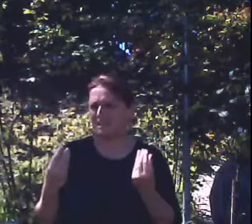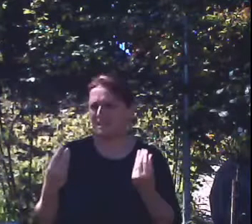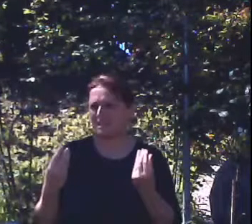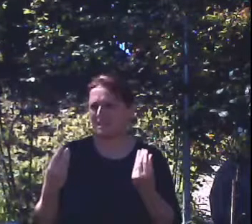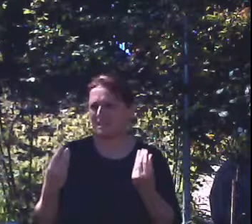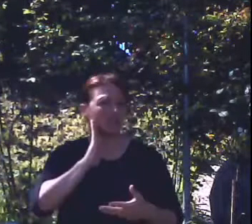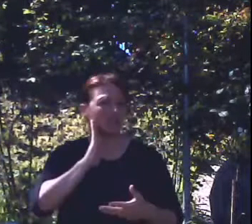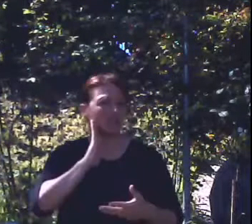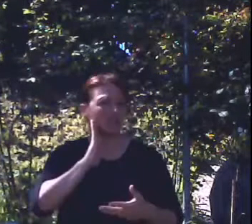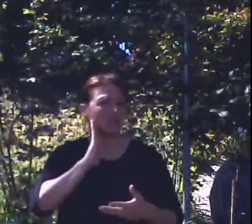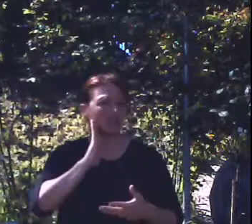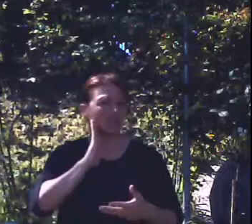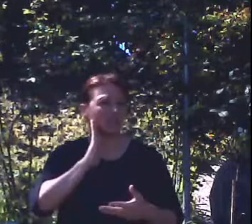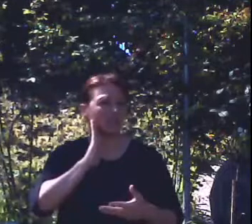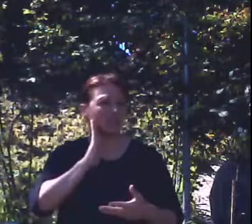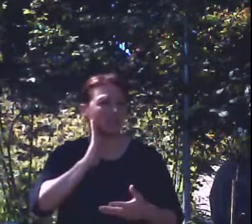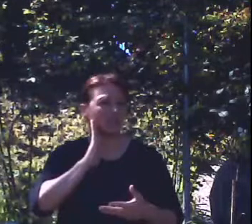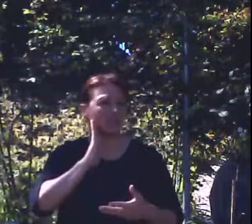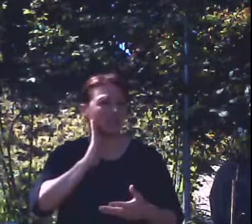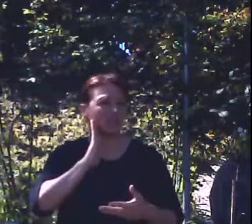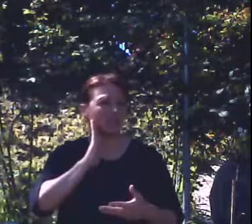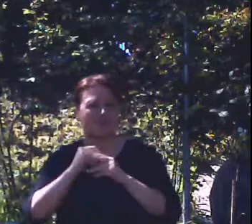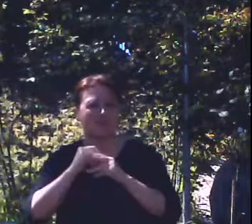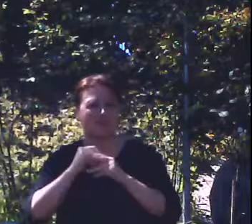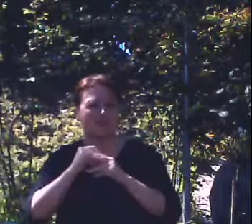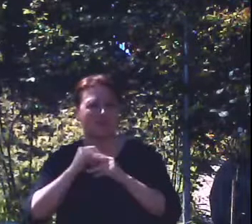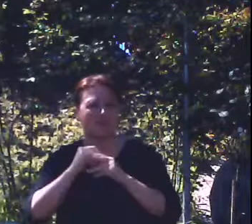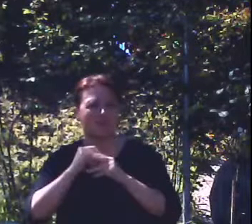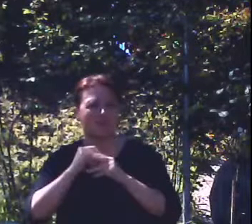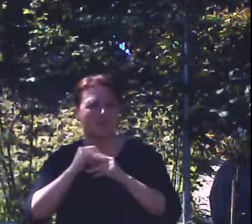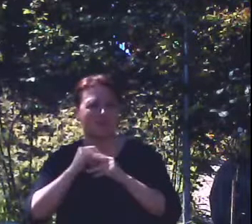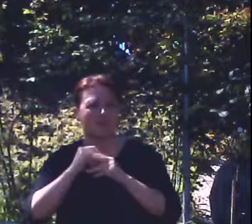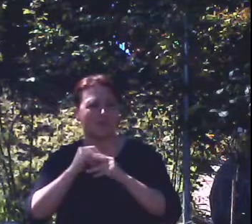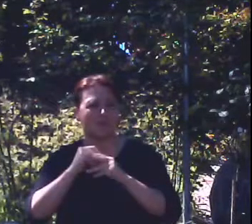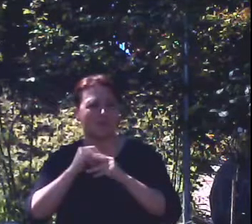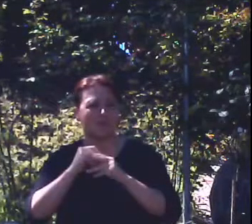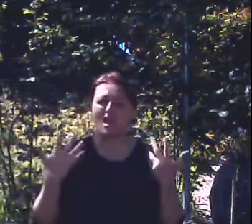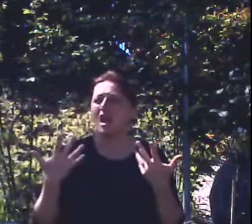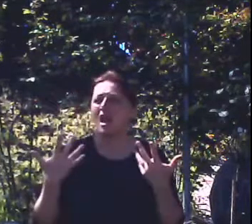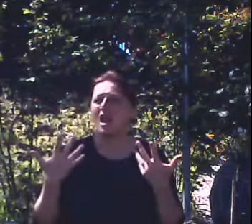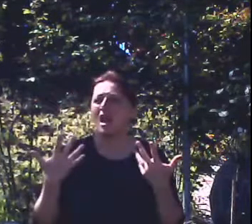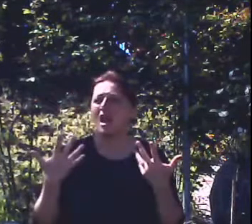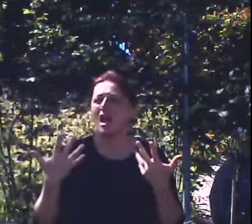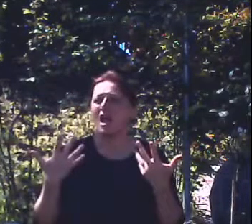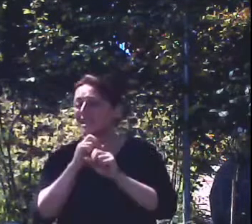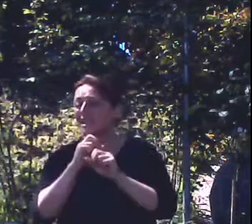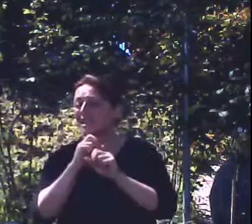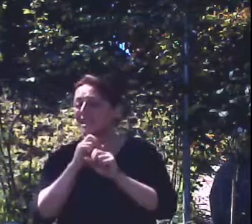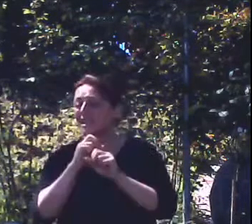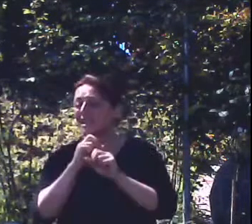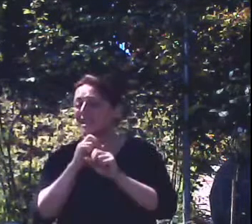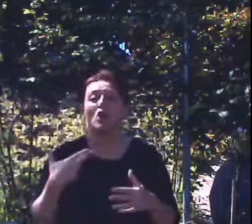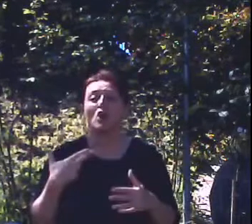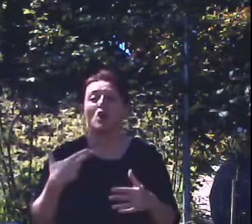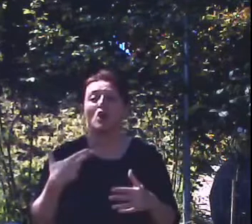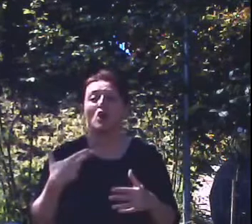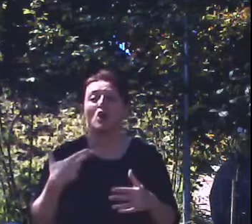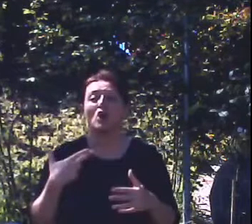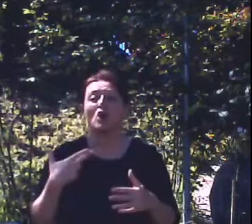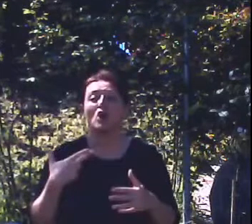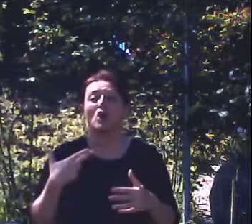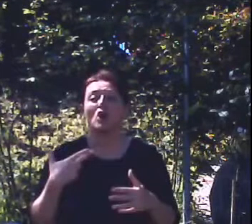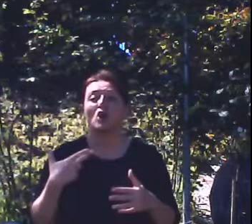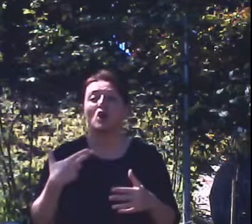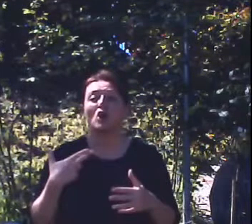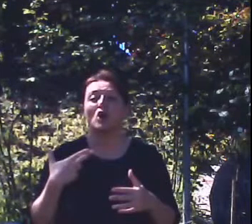vengono chieste in questo tempo io ho altri avvisi eco domenica prossima ancora le messe saranno